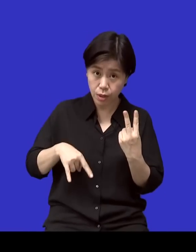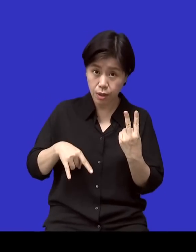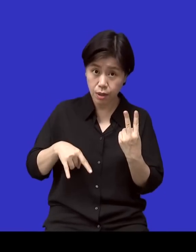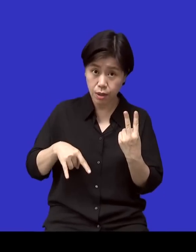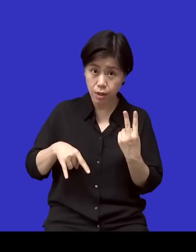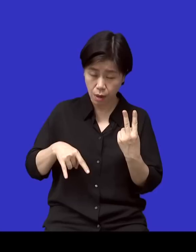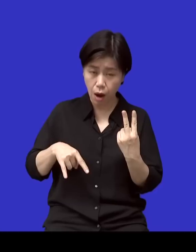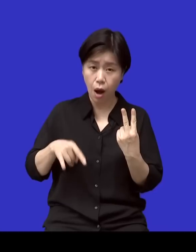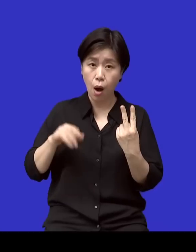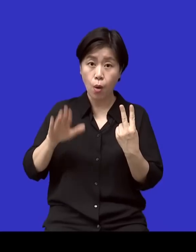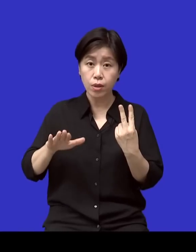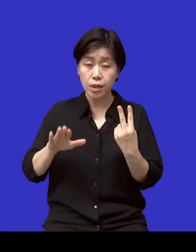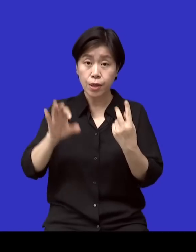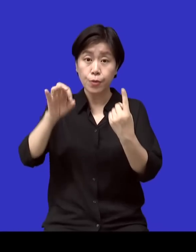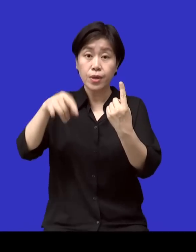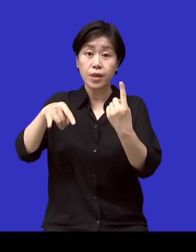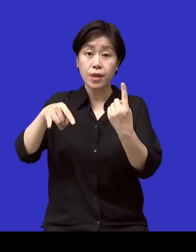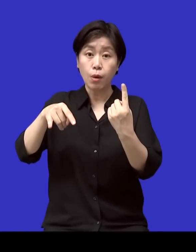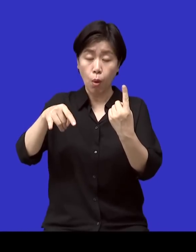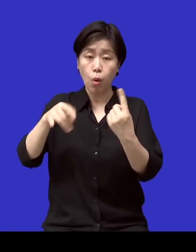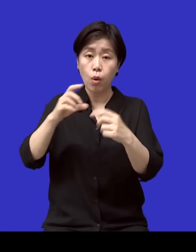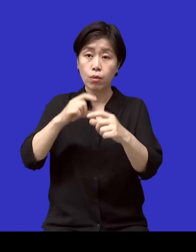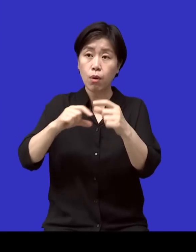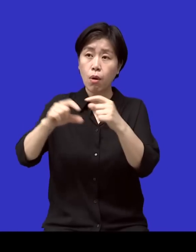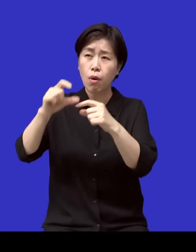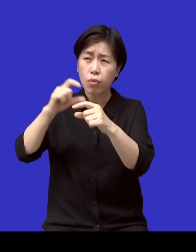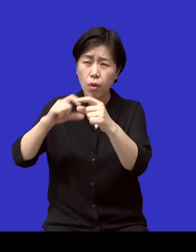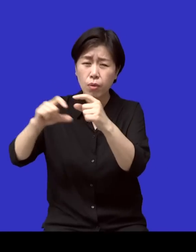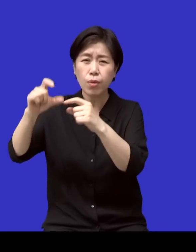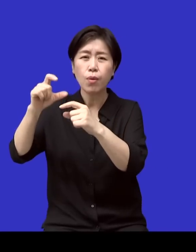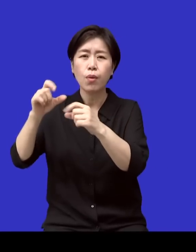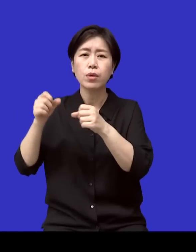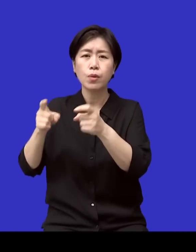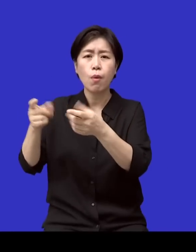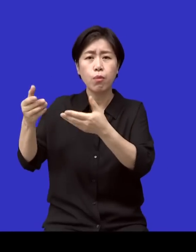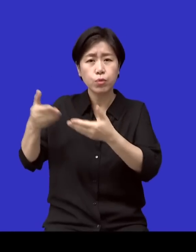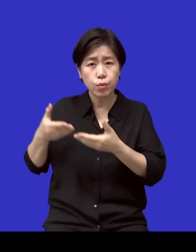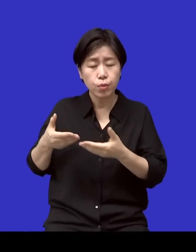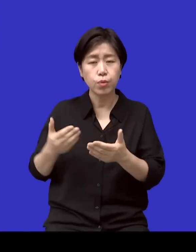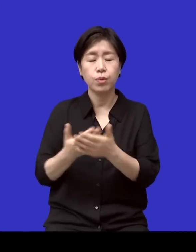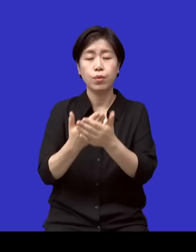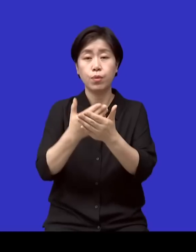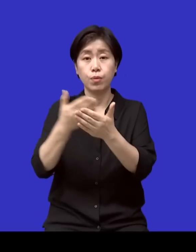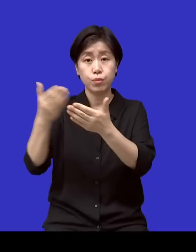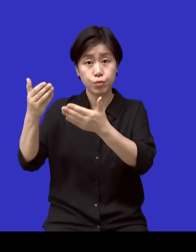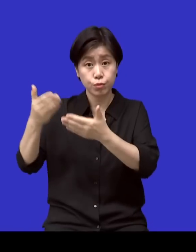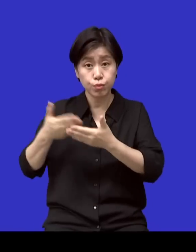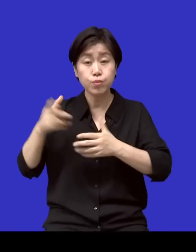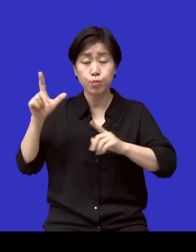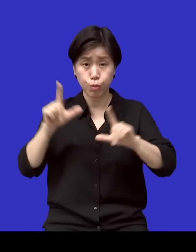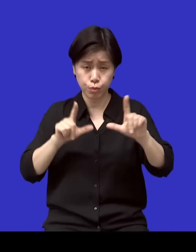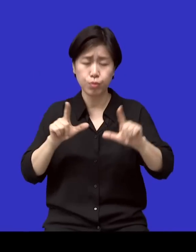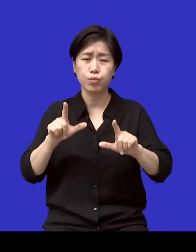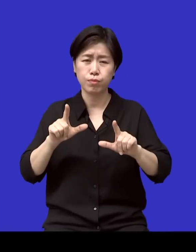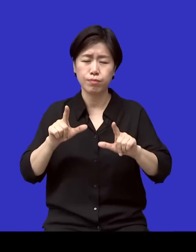그래서 내가 정말 잘못했구나. 그래서 지금까지도 그 마음을 갖고 항상 기도를